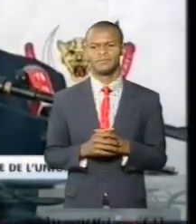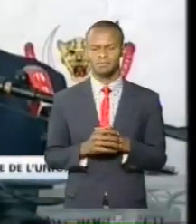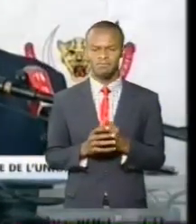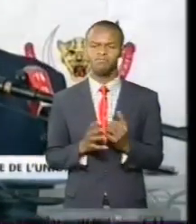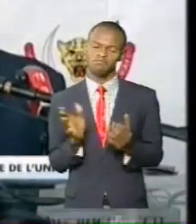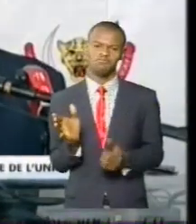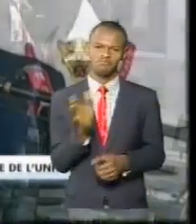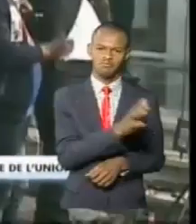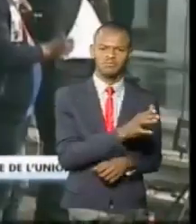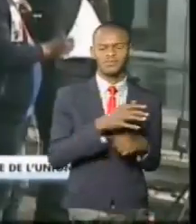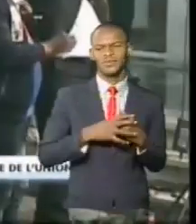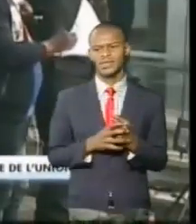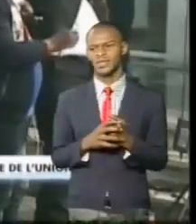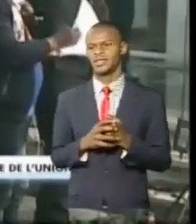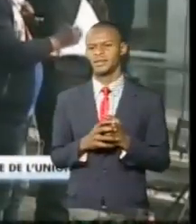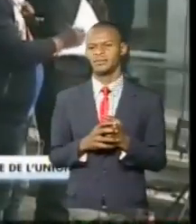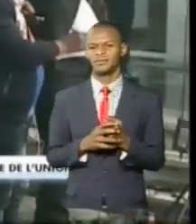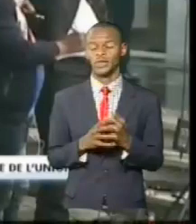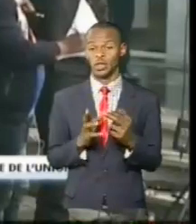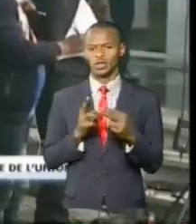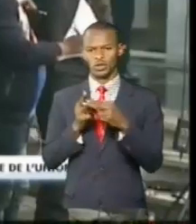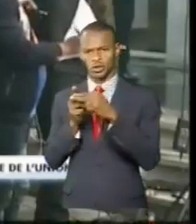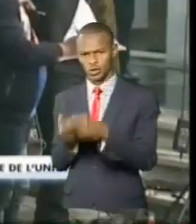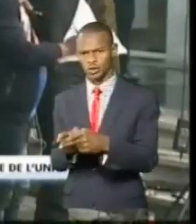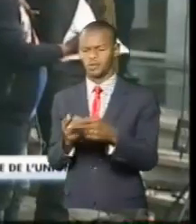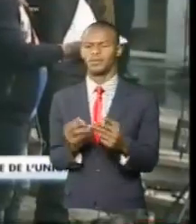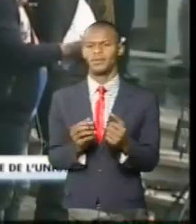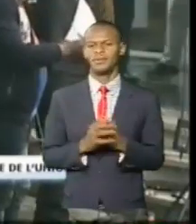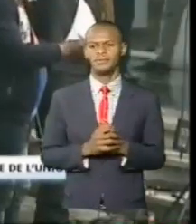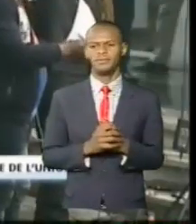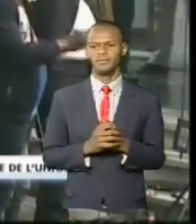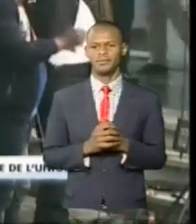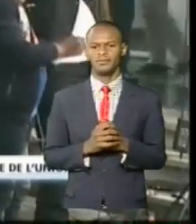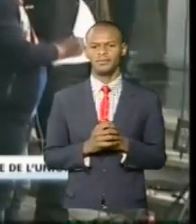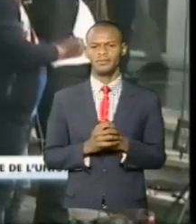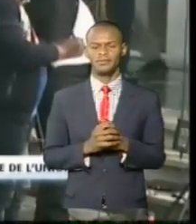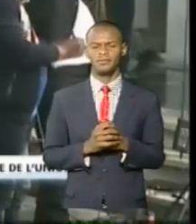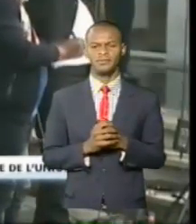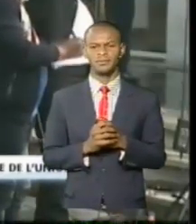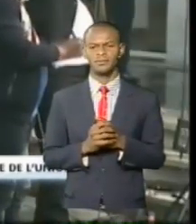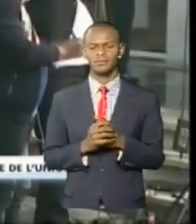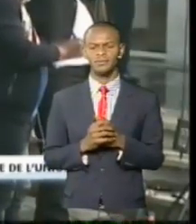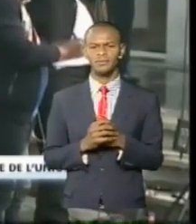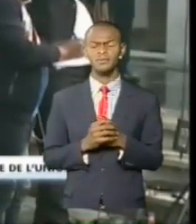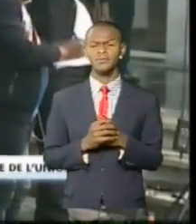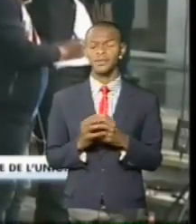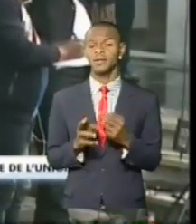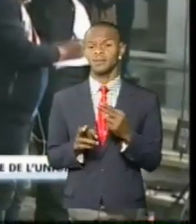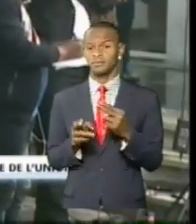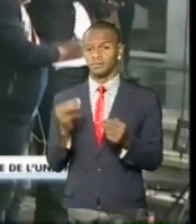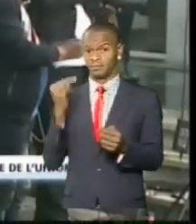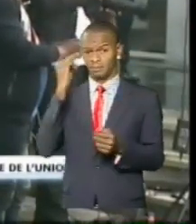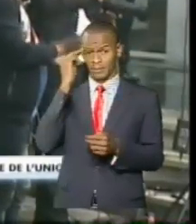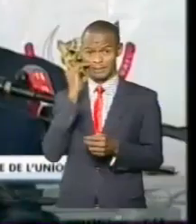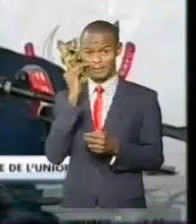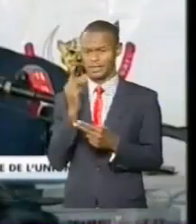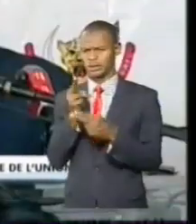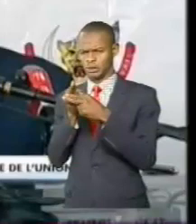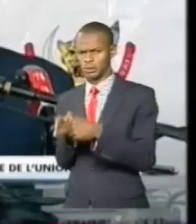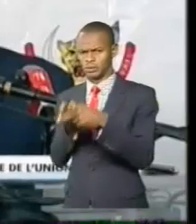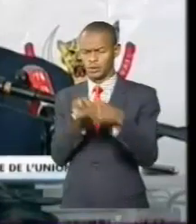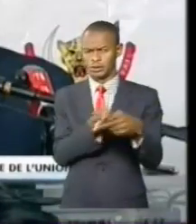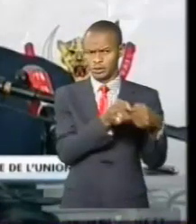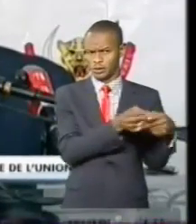Article 3. Sont nommés ministres aux fonctions en regard de leur nom